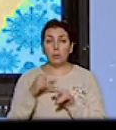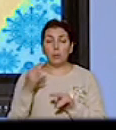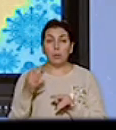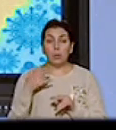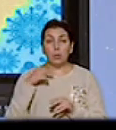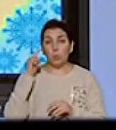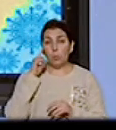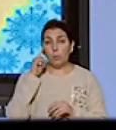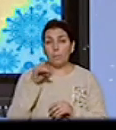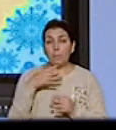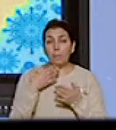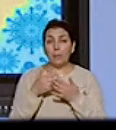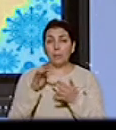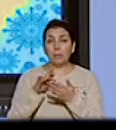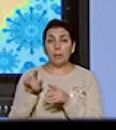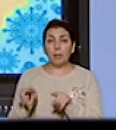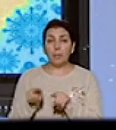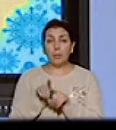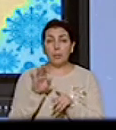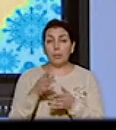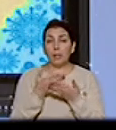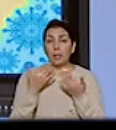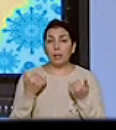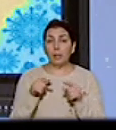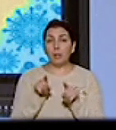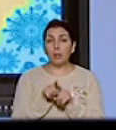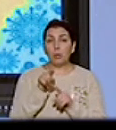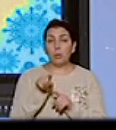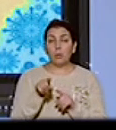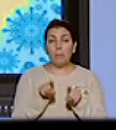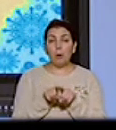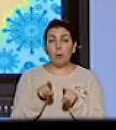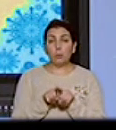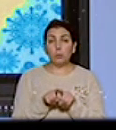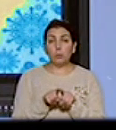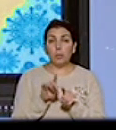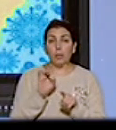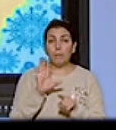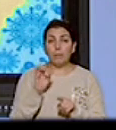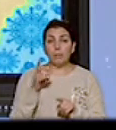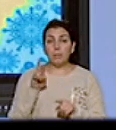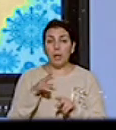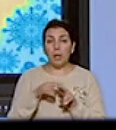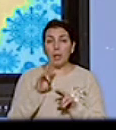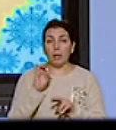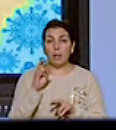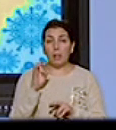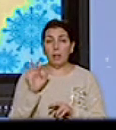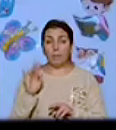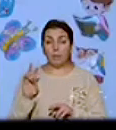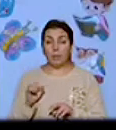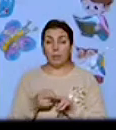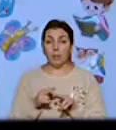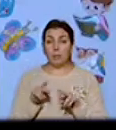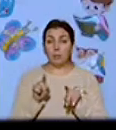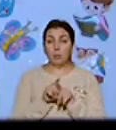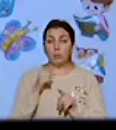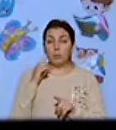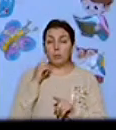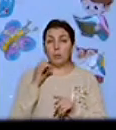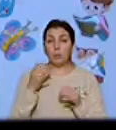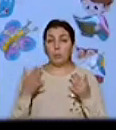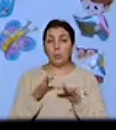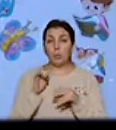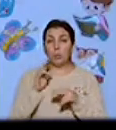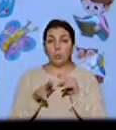Но я думаю, что среди вас нет таких учеников, которые похожи на Васю Николаева. На этом,